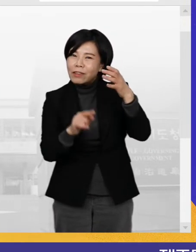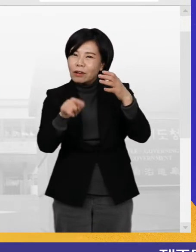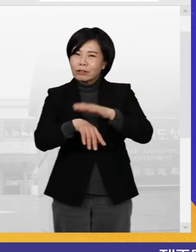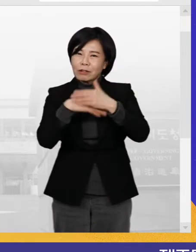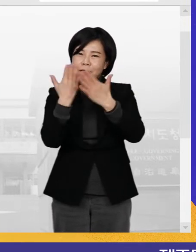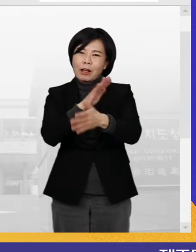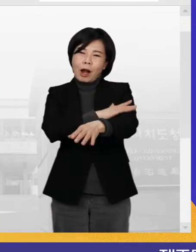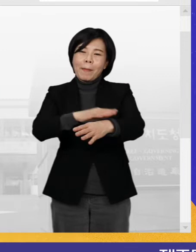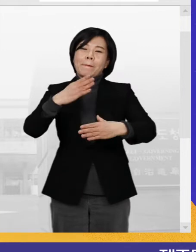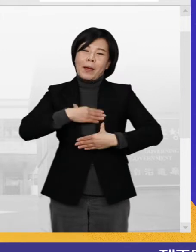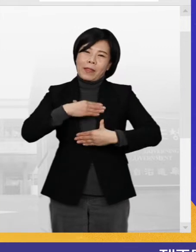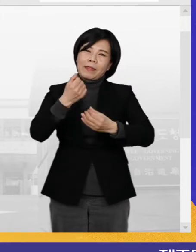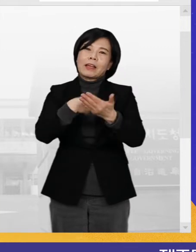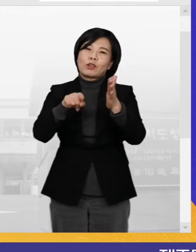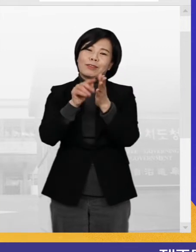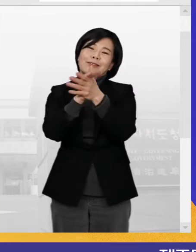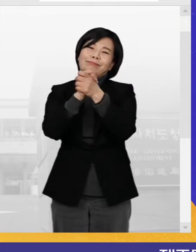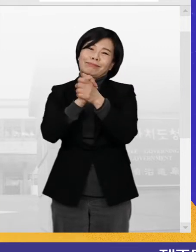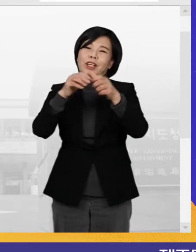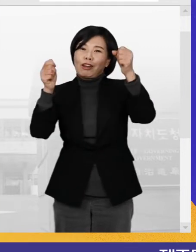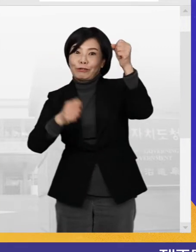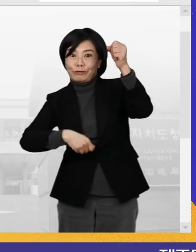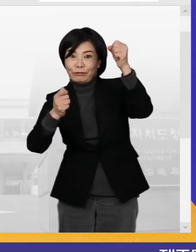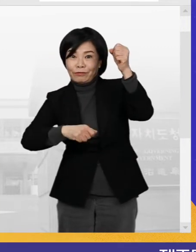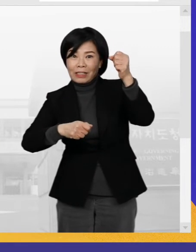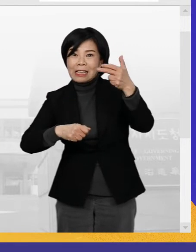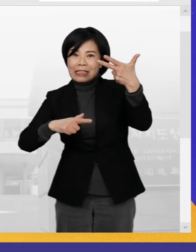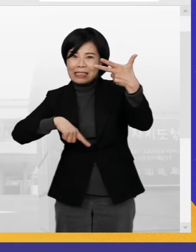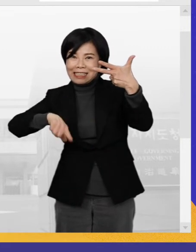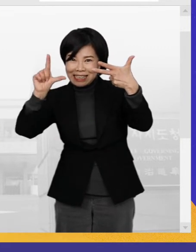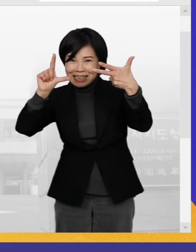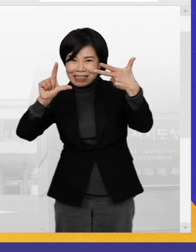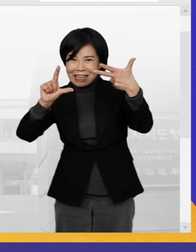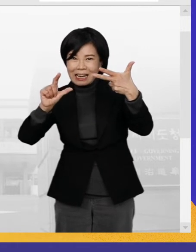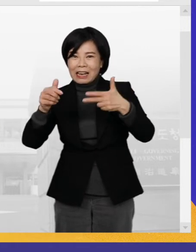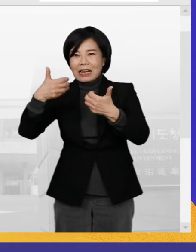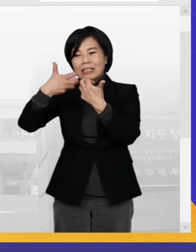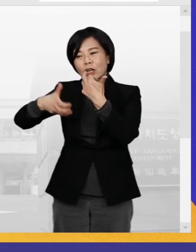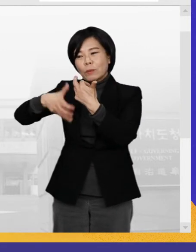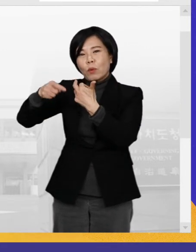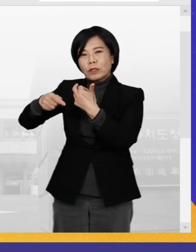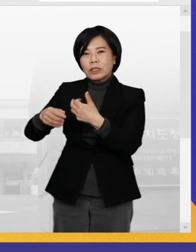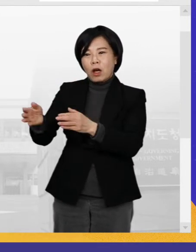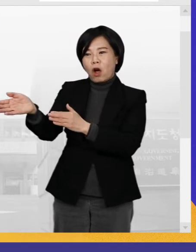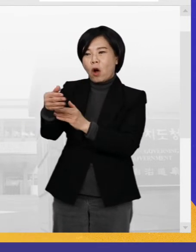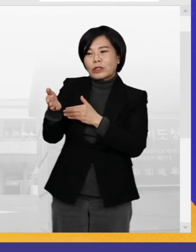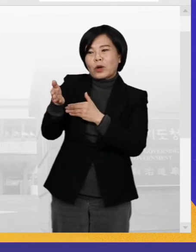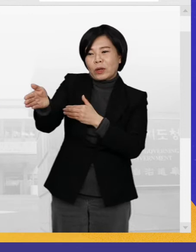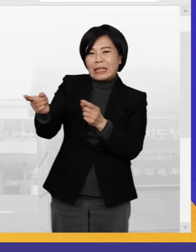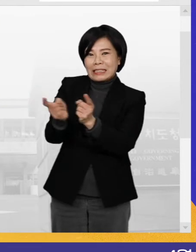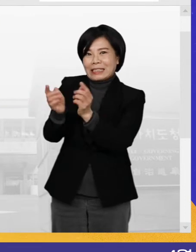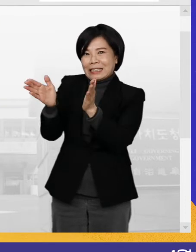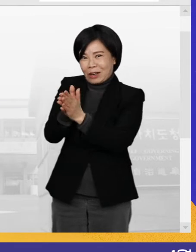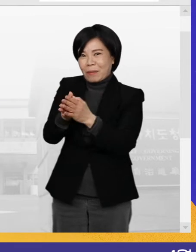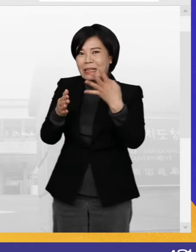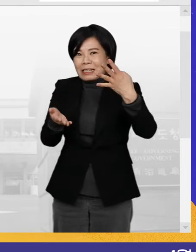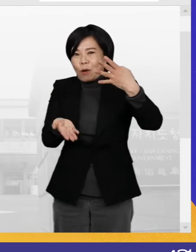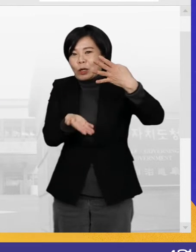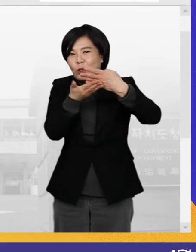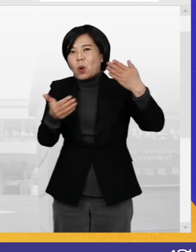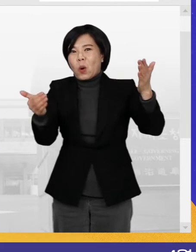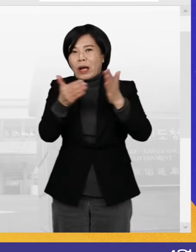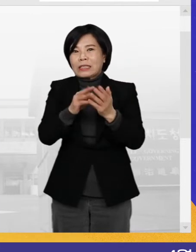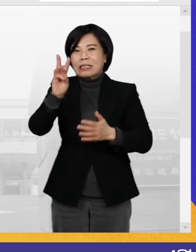제주도는 해녀들의 무사한 영과 풍어를 기원하는 해녀굿을 지난 7일 서귀포시 하요동 어촌계를 시작으로 4월